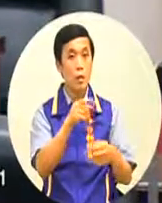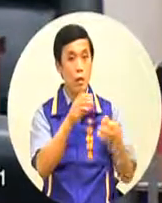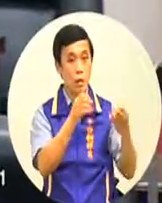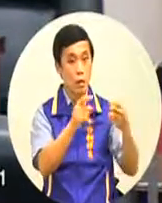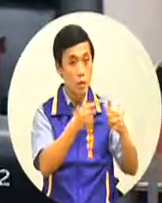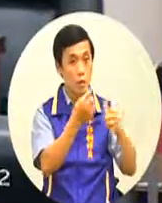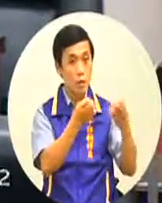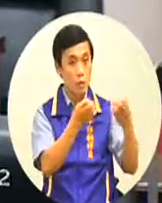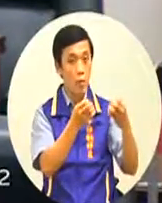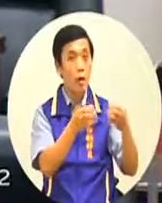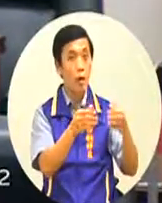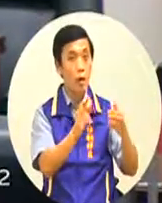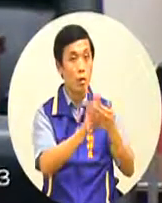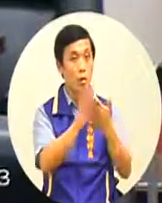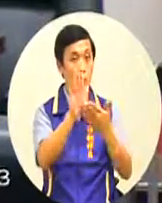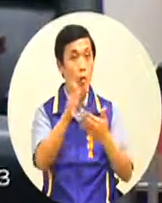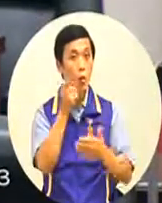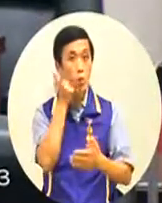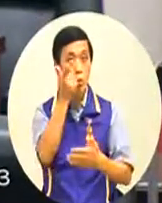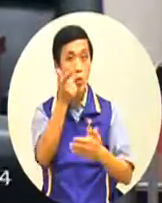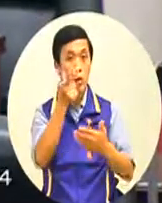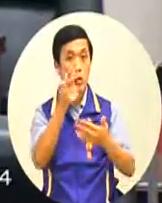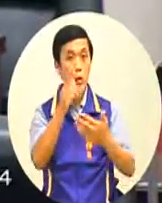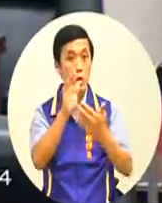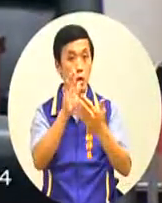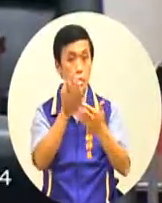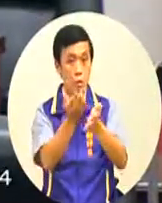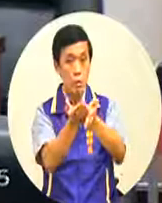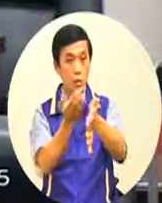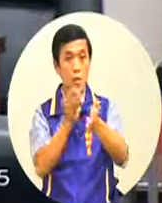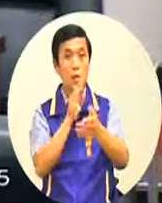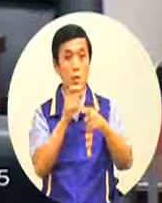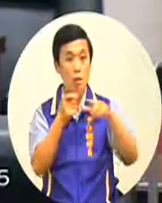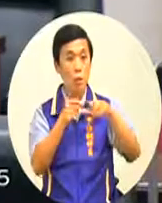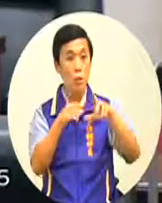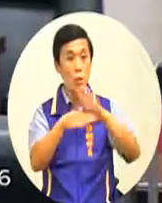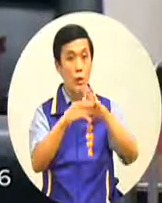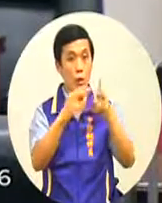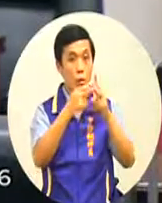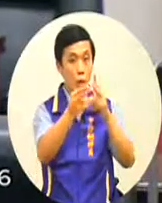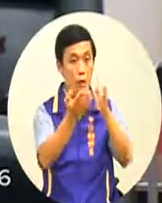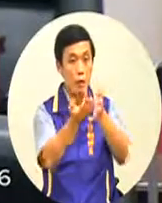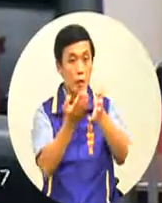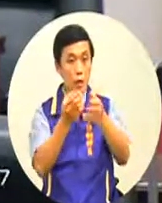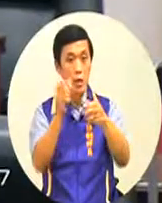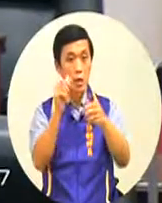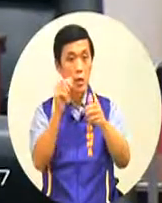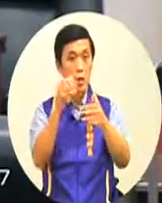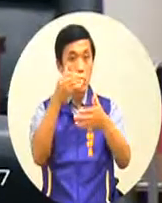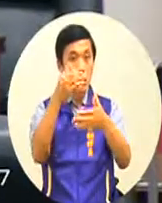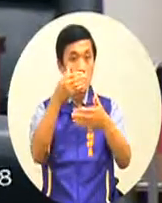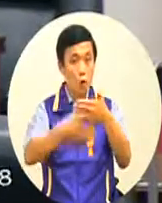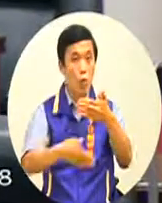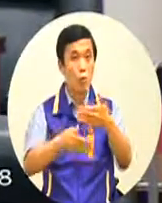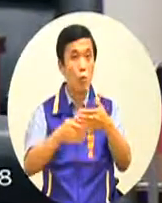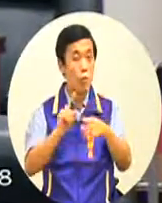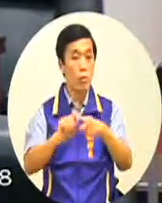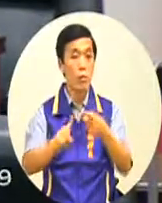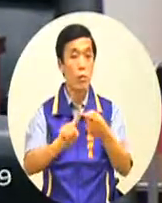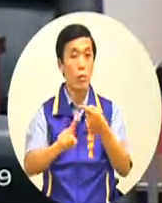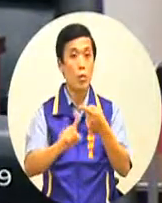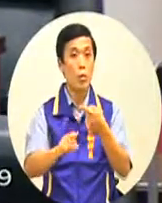后。从六个月之前发文之前开始扣啊，这是不对的嘛，无你以后比如讲安尼，我着第一